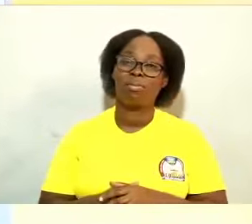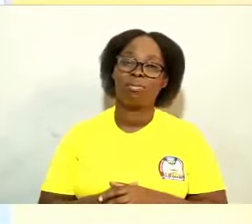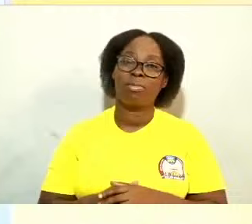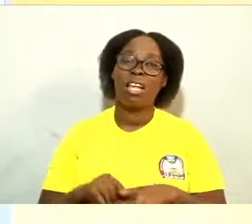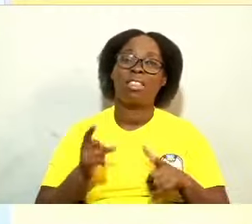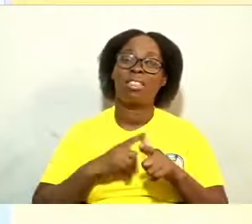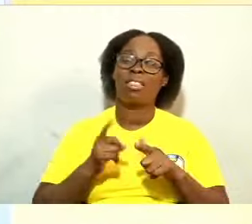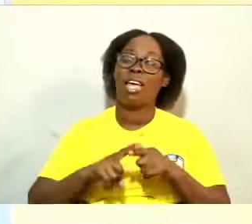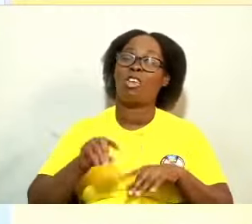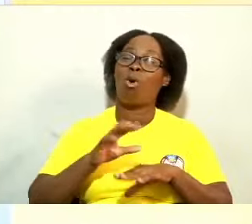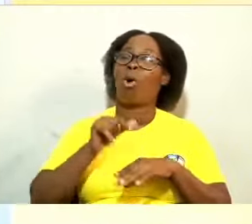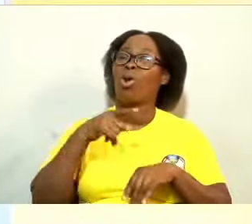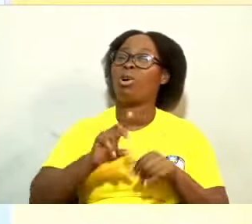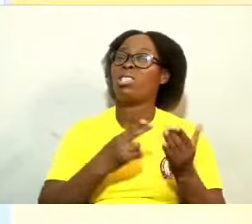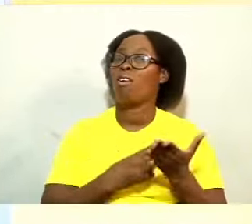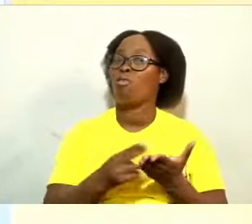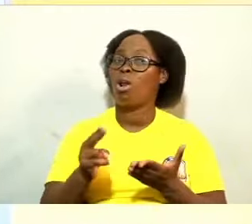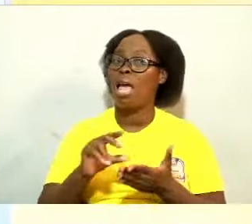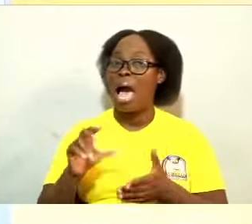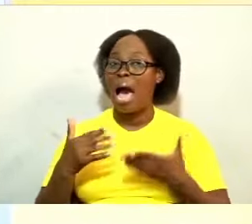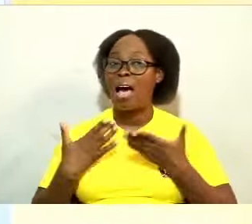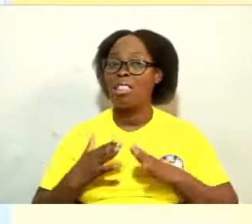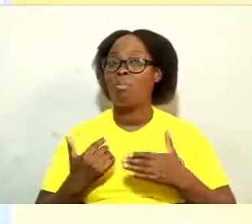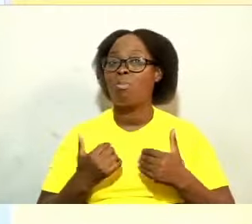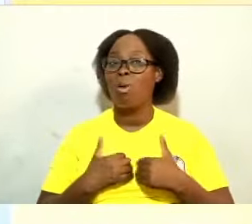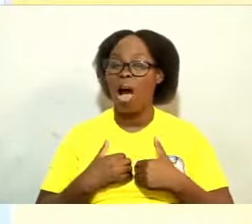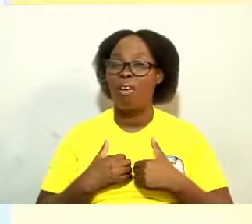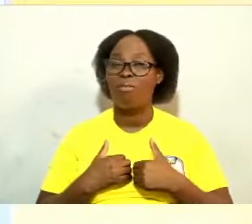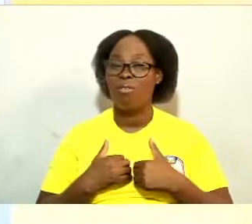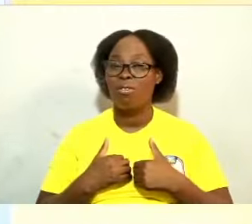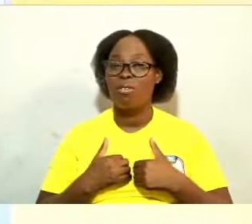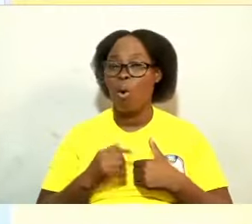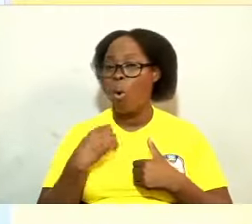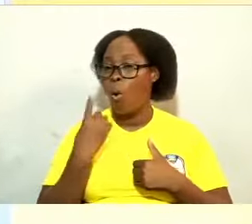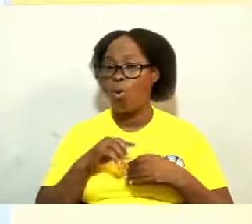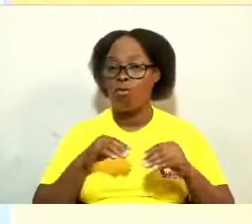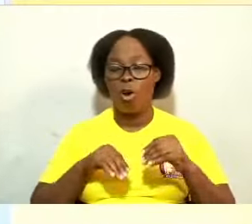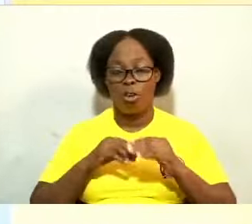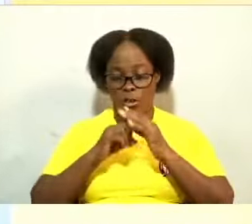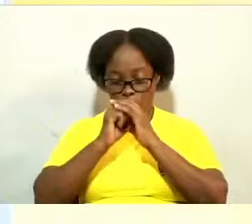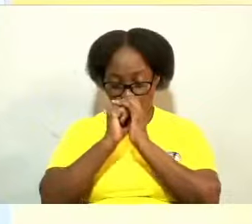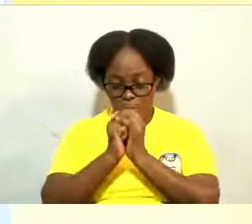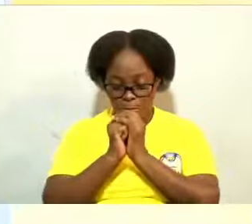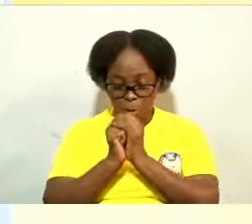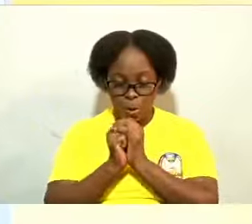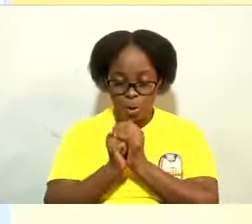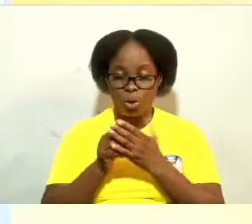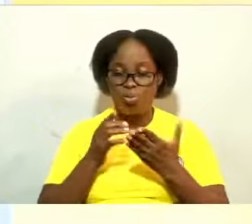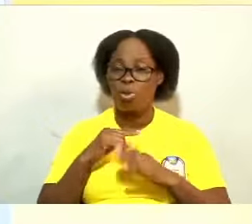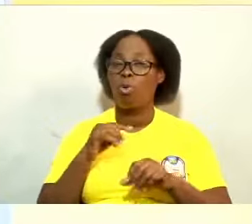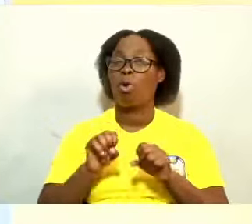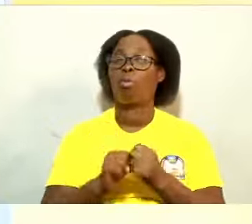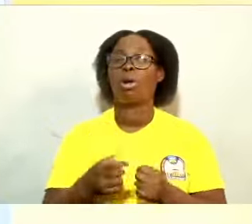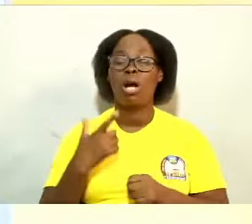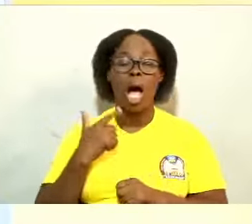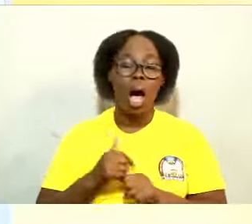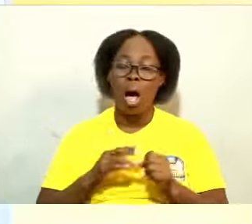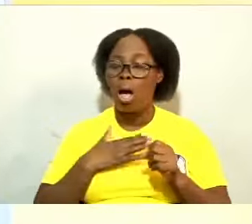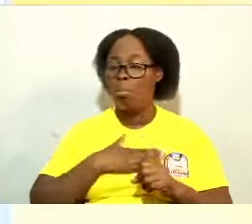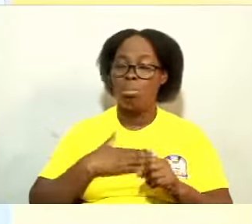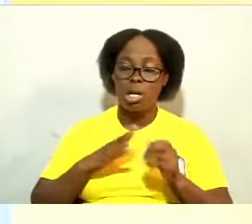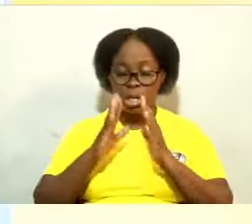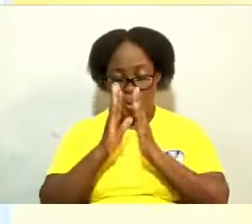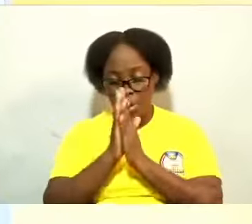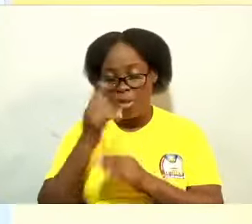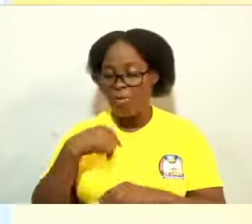utakatifu. Na watu wengine wanaomba kwa waliovunja amri. Mtakatifu Anthony, tuombe. Anthony